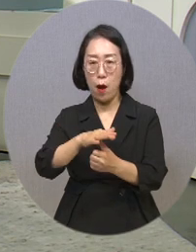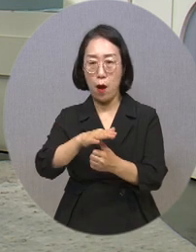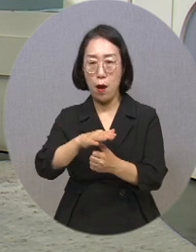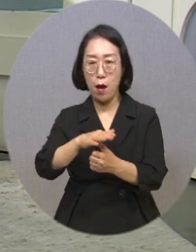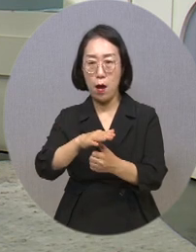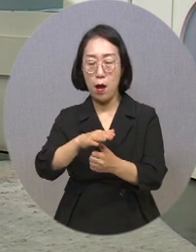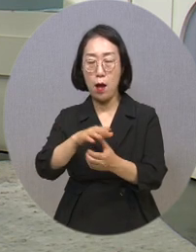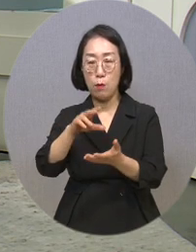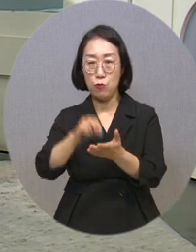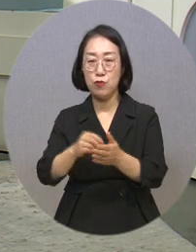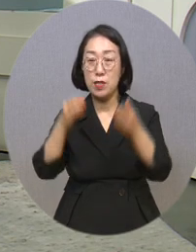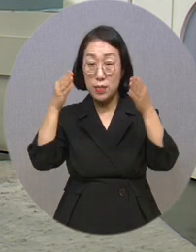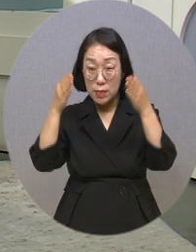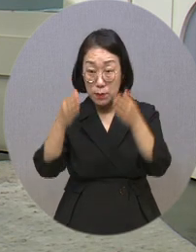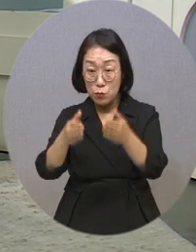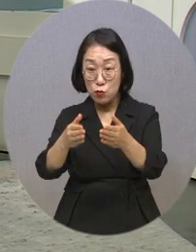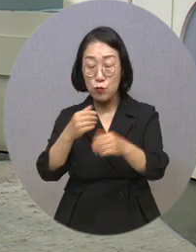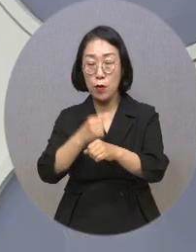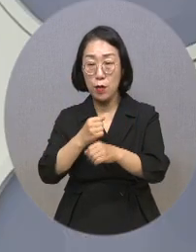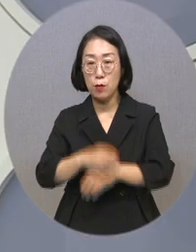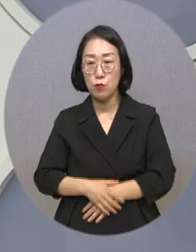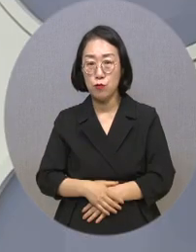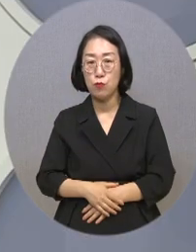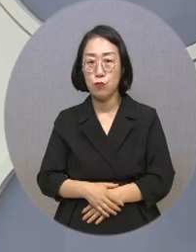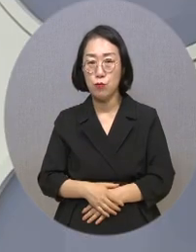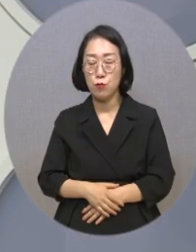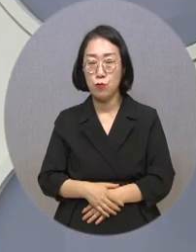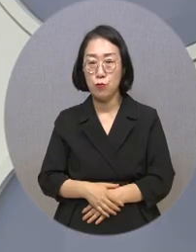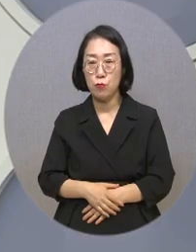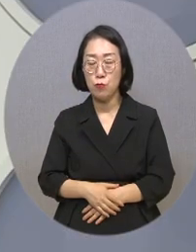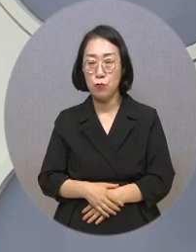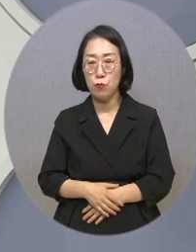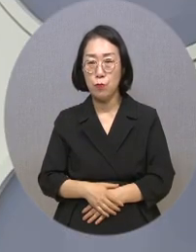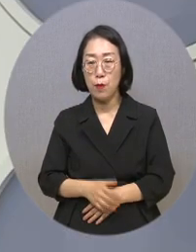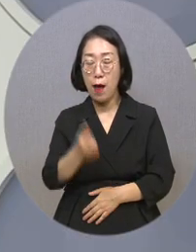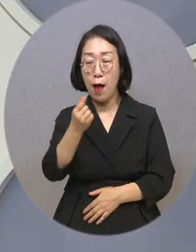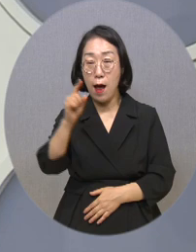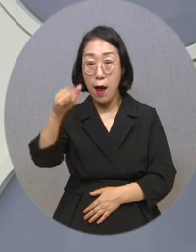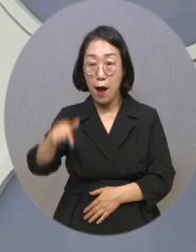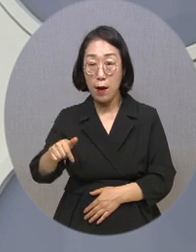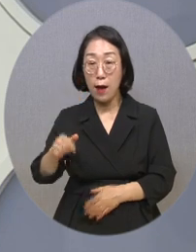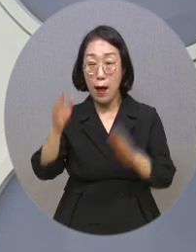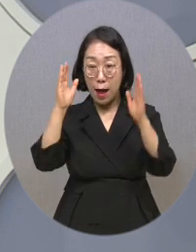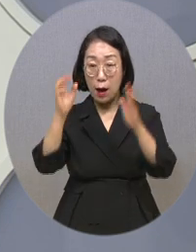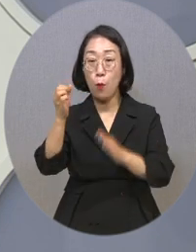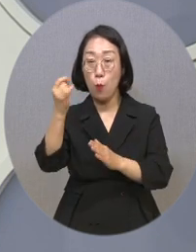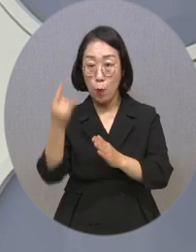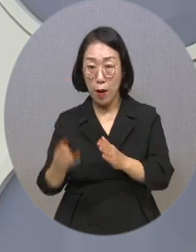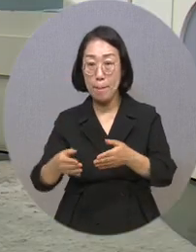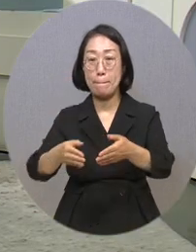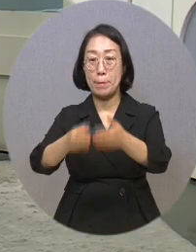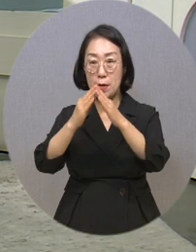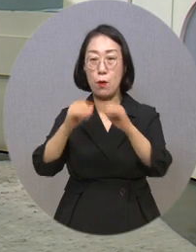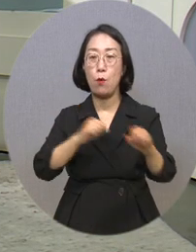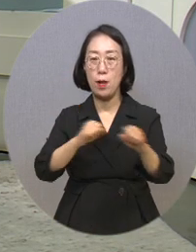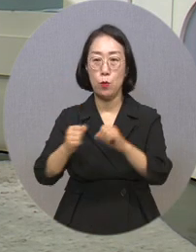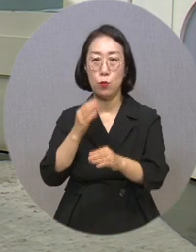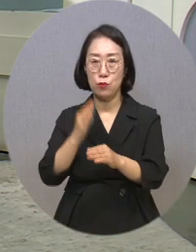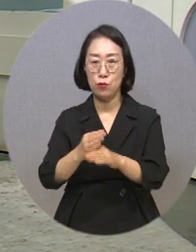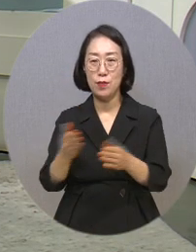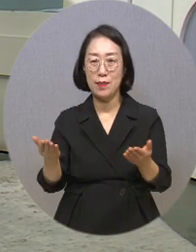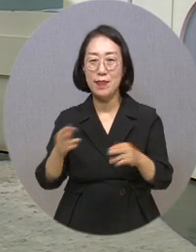저기 해서요. 네. 소아재활을 이제 받아들여서 뭐 학회도 만들고 그러는데 역할을 많이 했죠. 지금은 이제